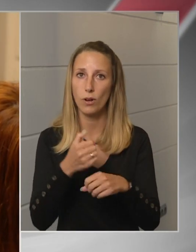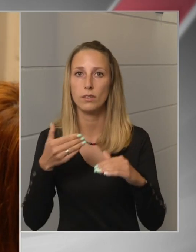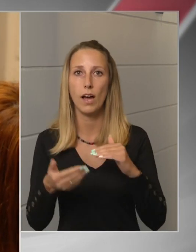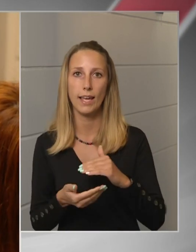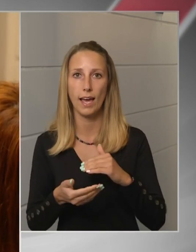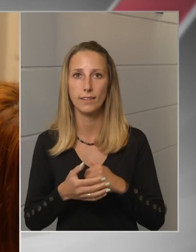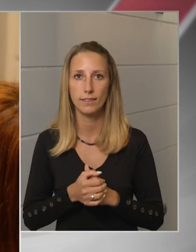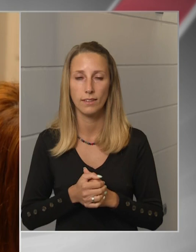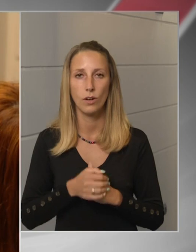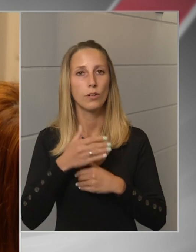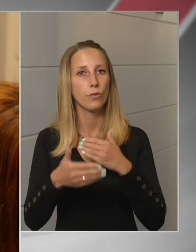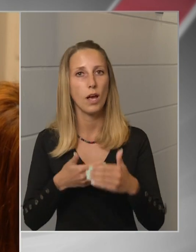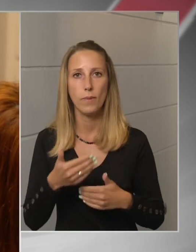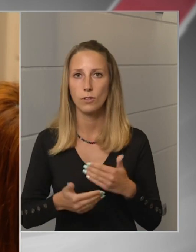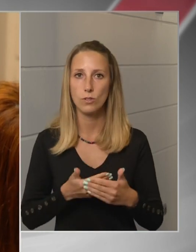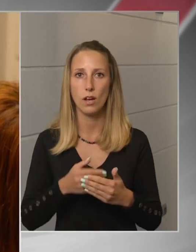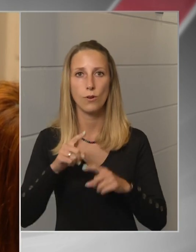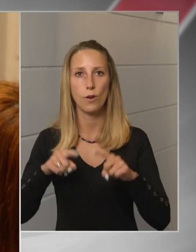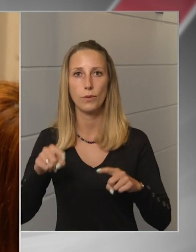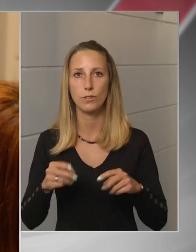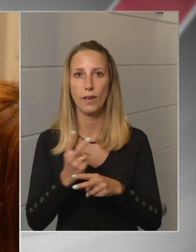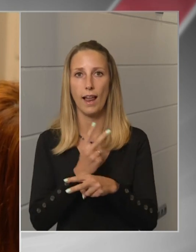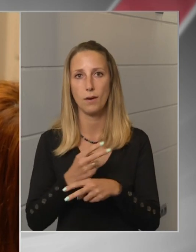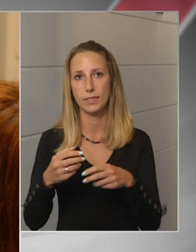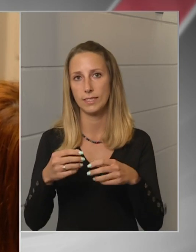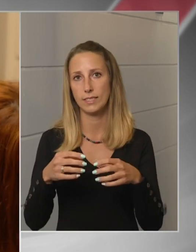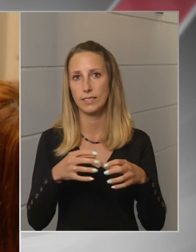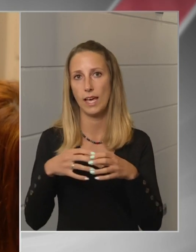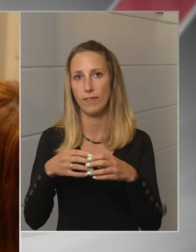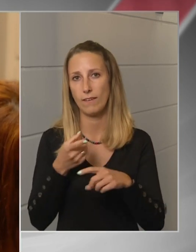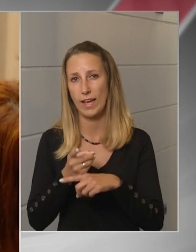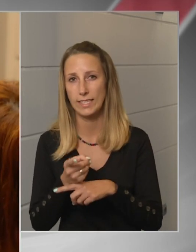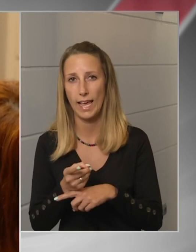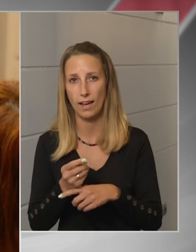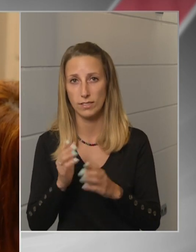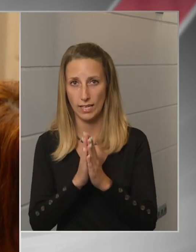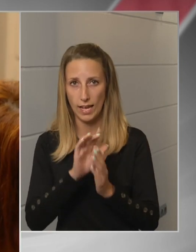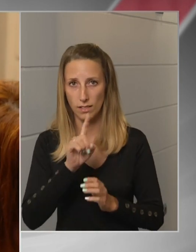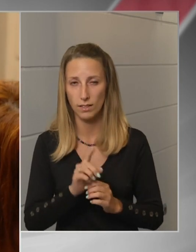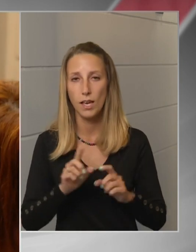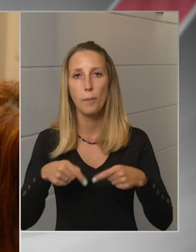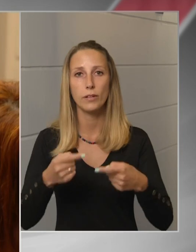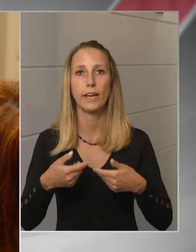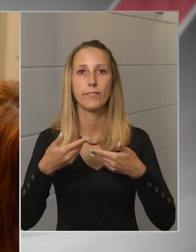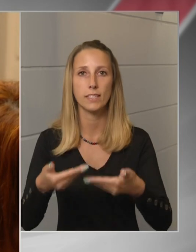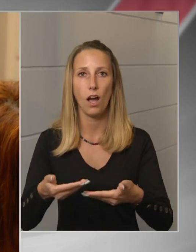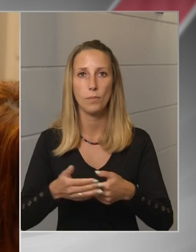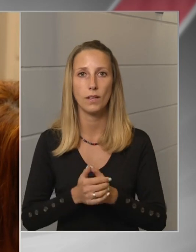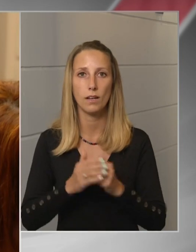ahelyett, hogy folyamatosan különböző állami szervek vegzálják az egyházat. Miután ugye visszakapta az